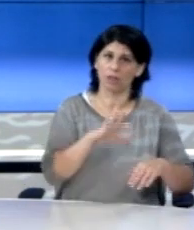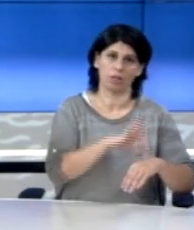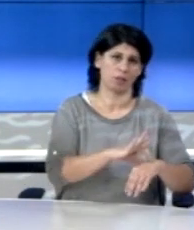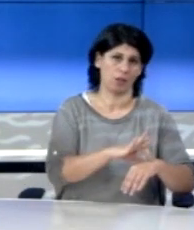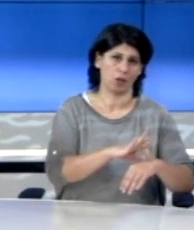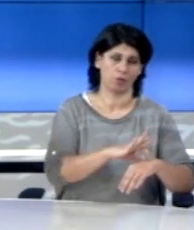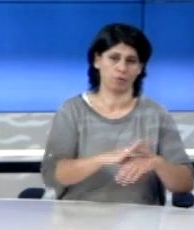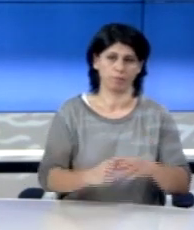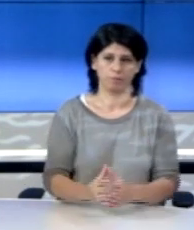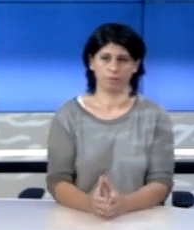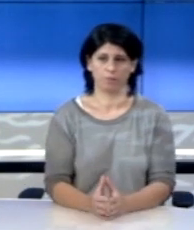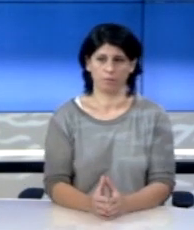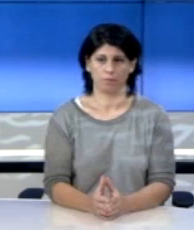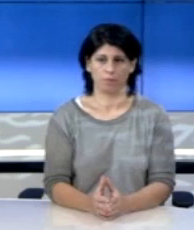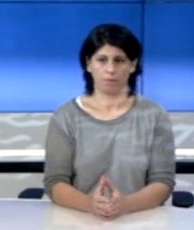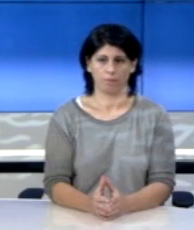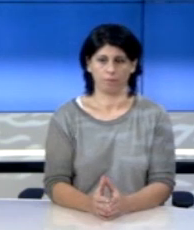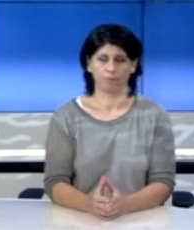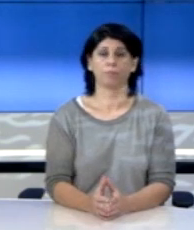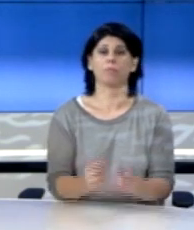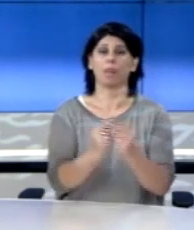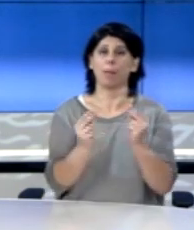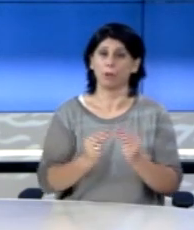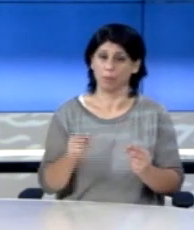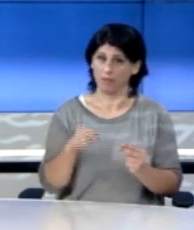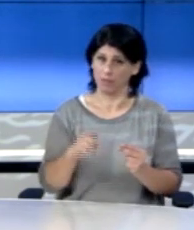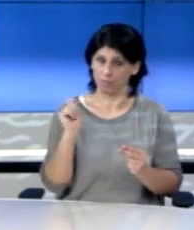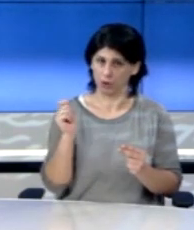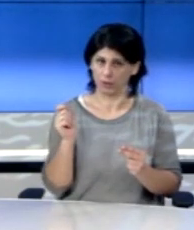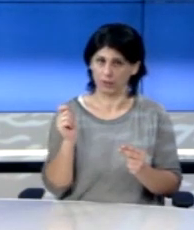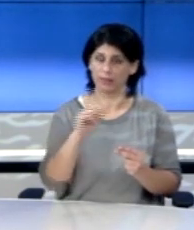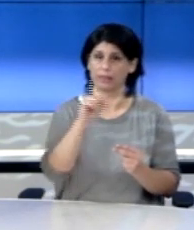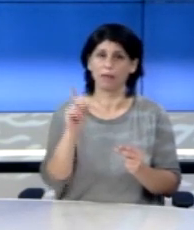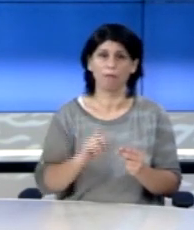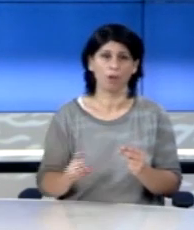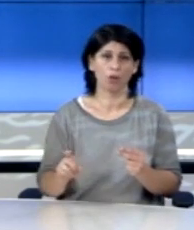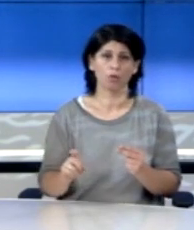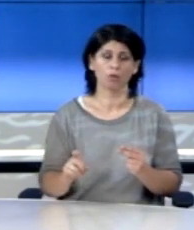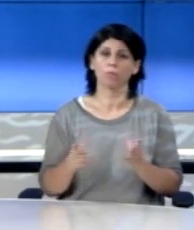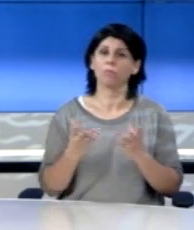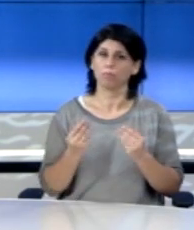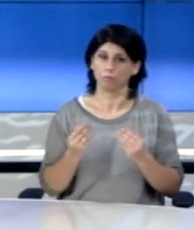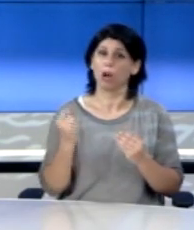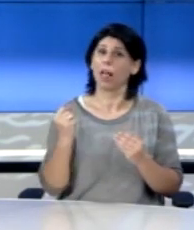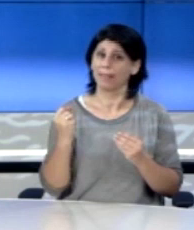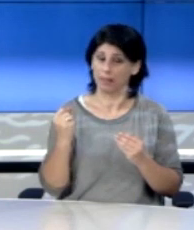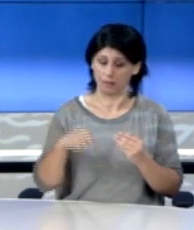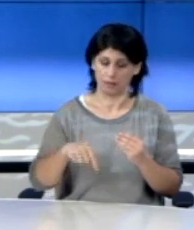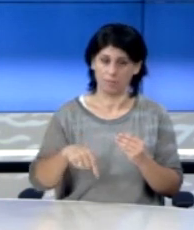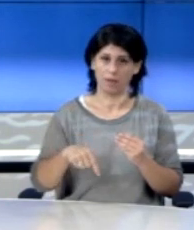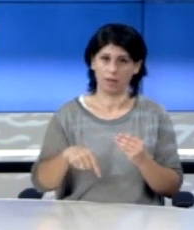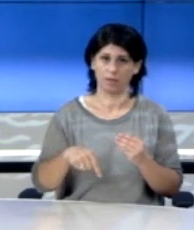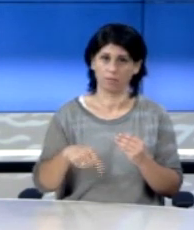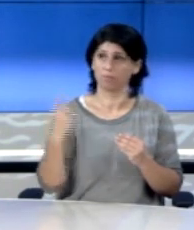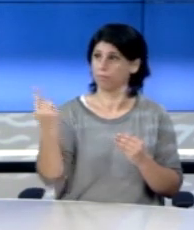ασθενών. Τα αποτελέσματα αυτής της πολιτικής τα βιώνουμε με ιδιαίτερη ένταση σήμερα,